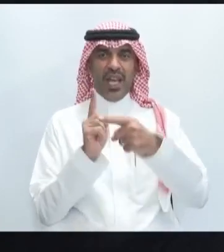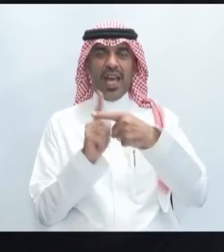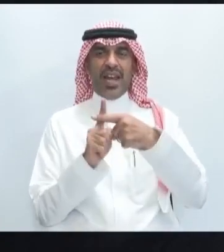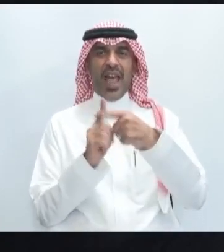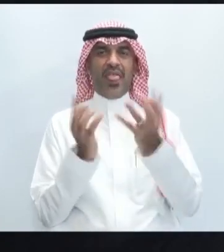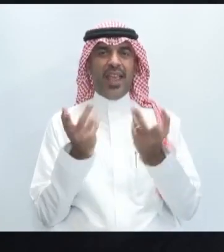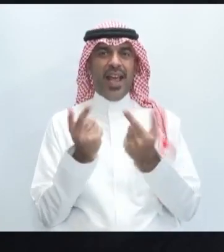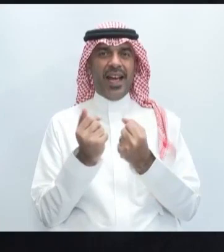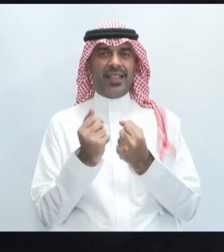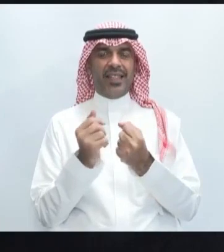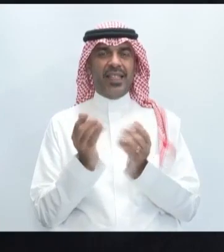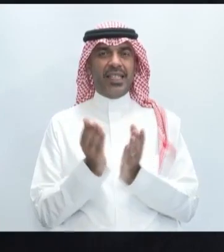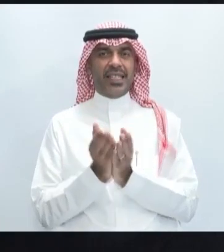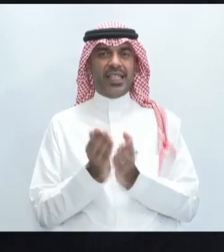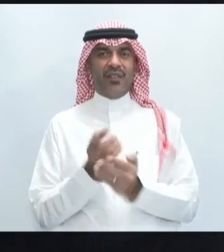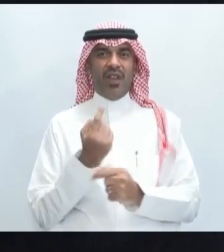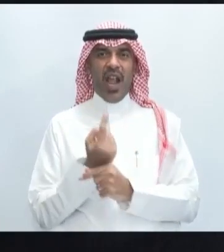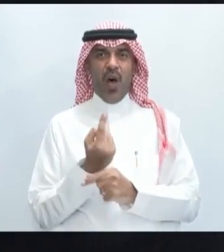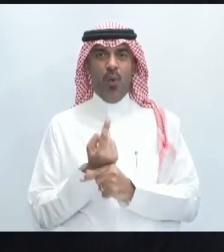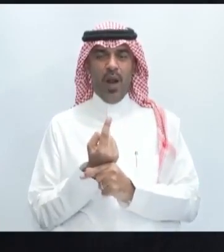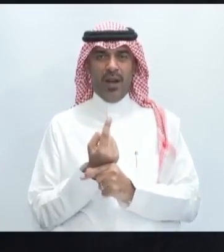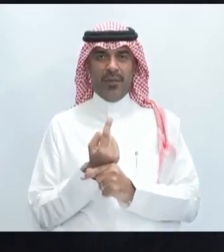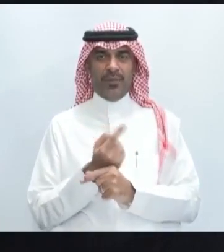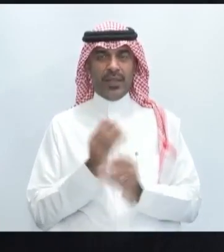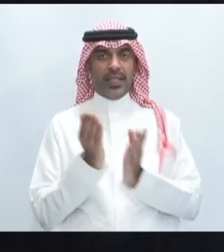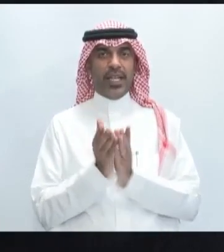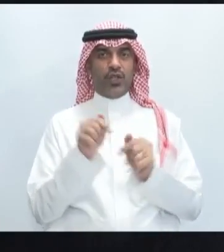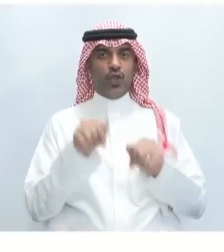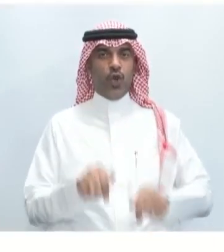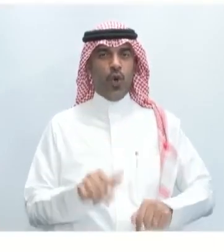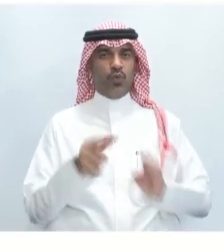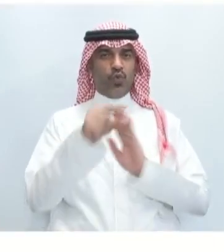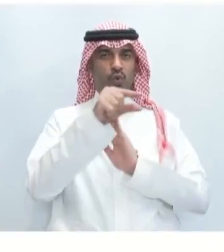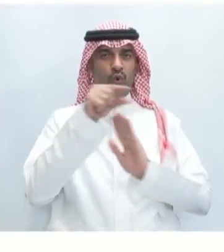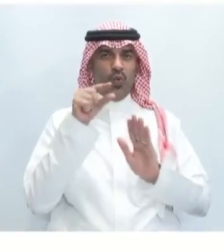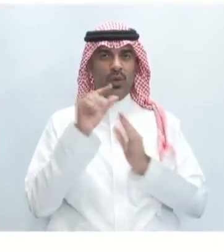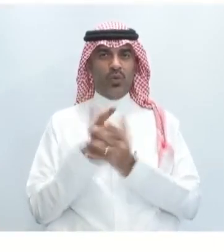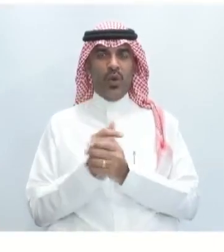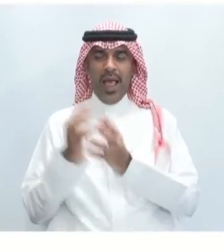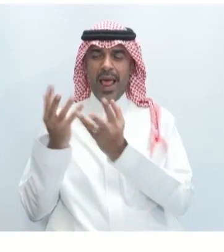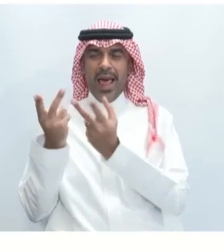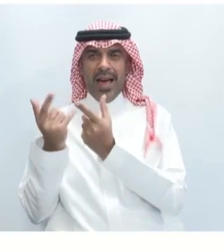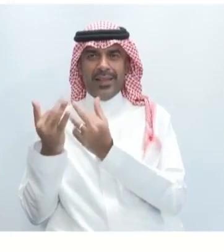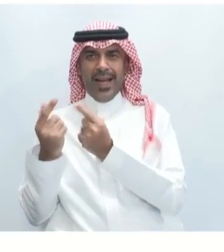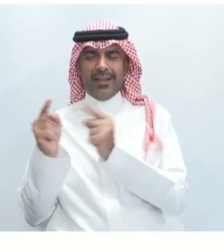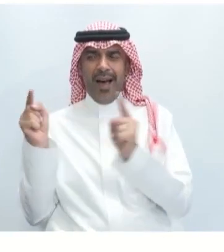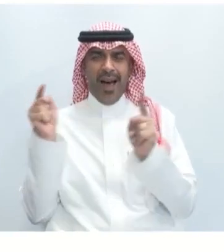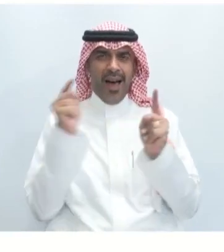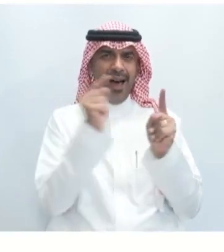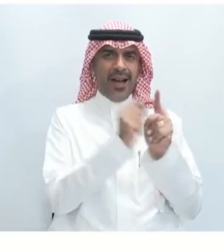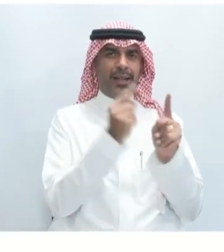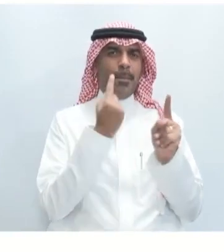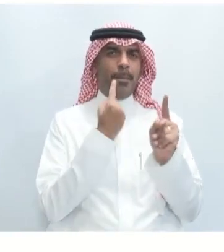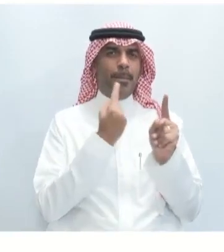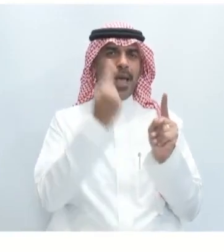ماده الرياضيات للصف الاول الابتدائي درسنا اليوم يا مبدعين ويا مبدعات يحمل عنوان الاعداد حتى